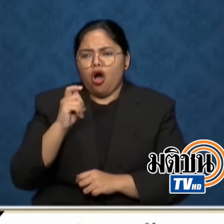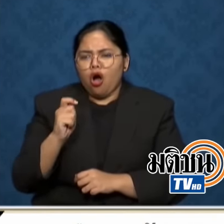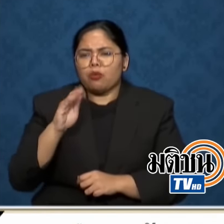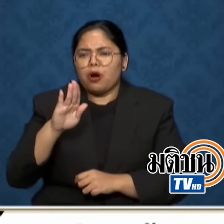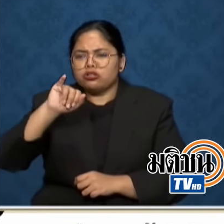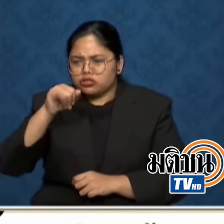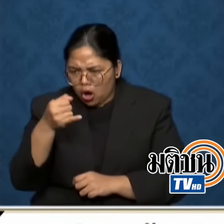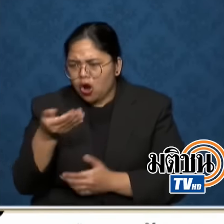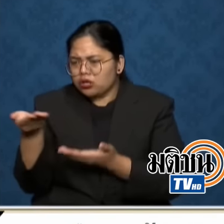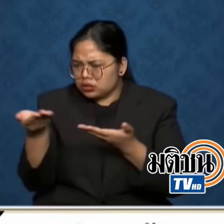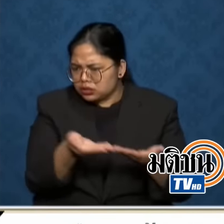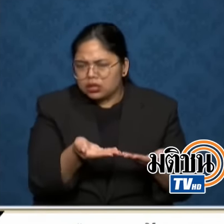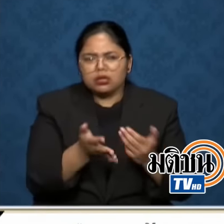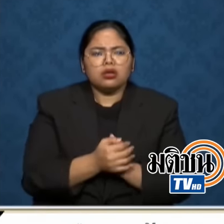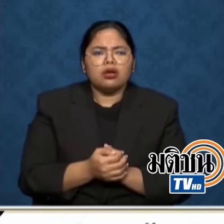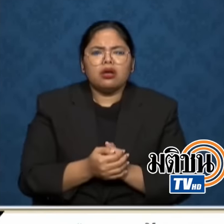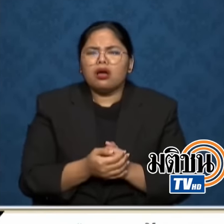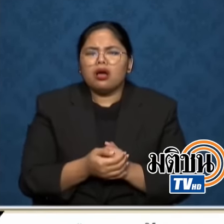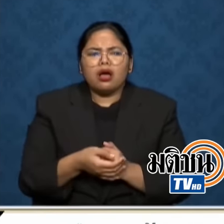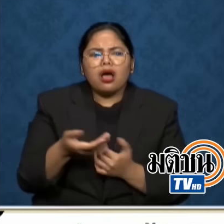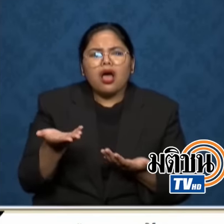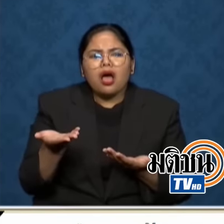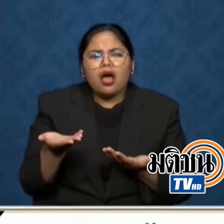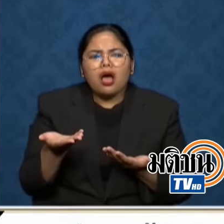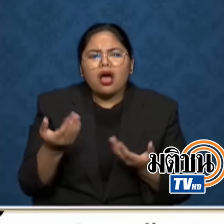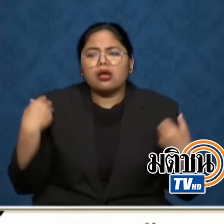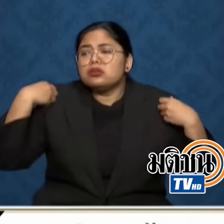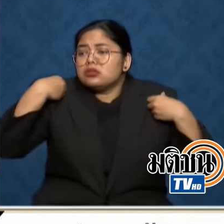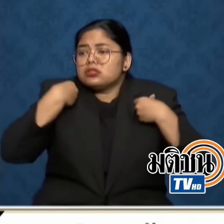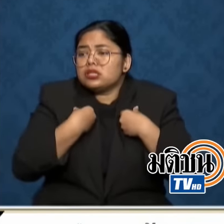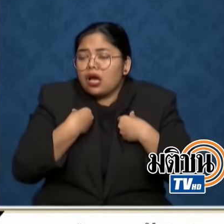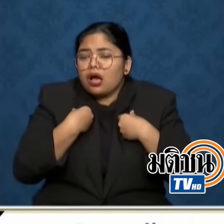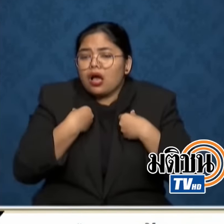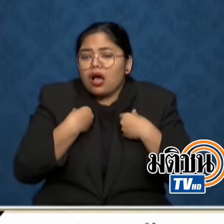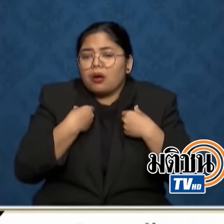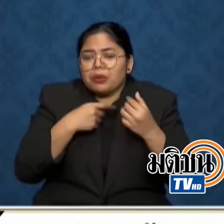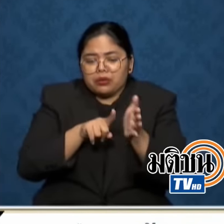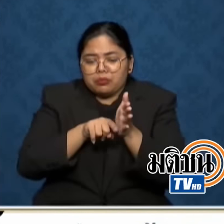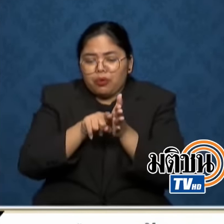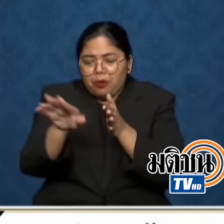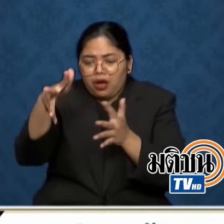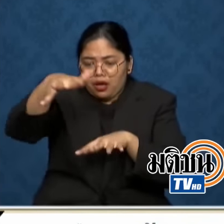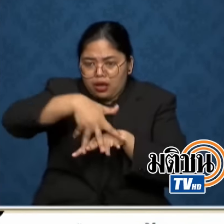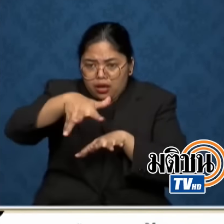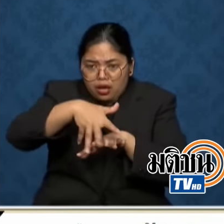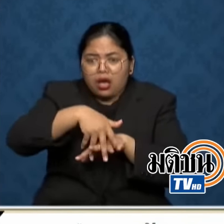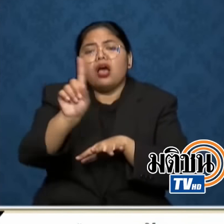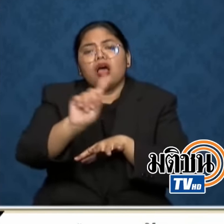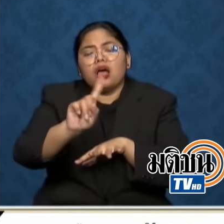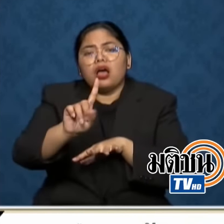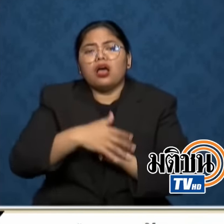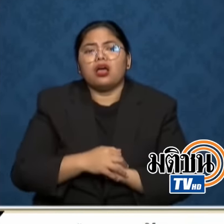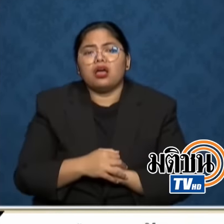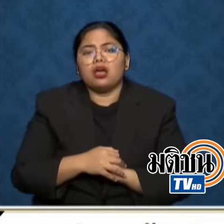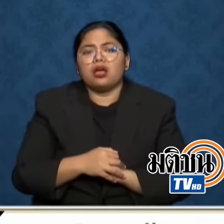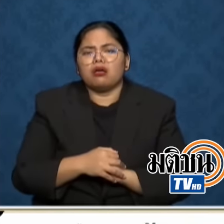มพูดดักไว้ก่อนเลยครับเดี๋ยวจะบอกว่าให้ทุกคนใส่เสื้อผ้าไหมกันมาแล้วเป็นซอฟต์พาวเวอร์คือผมว่าถ้าเป็นทรงนี้นี่คือผ